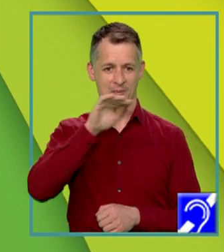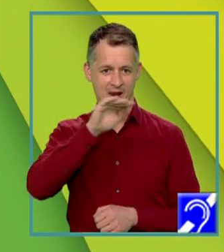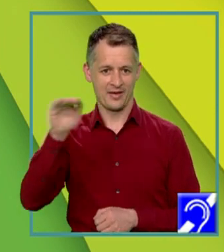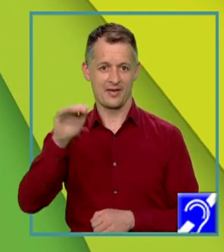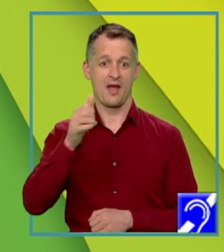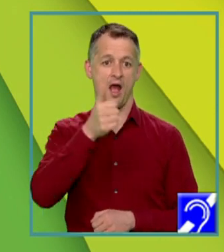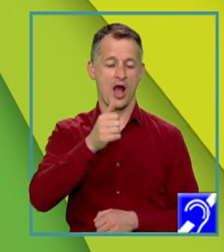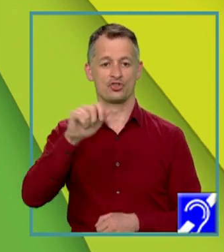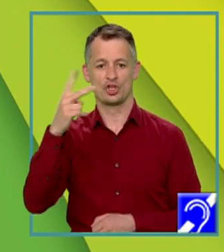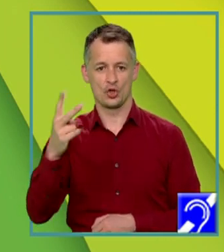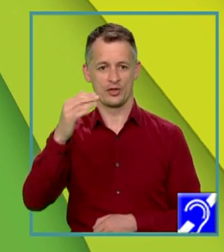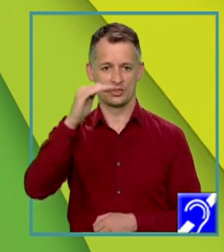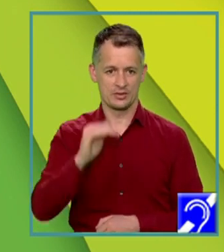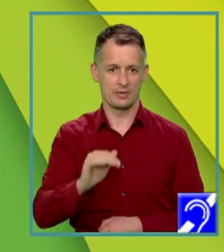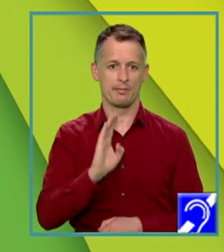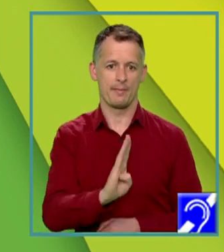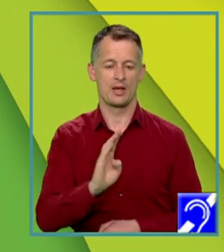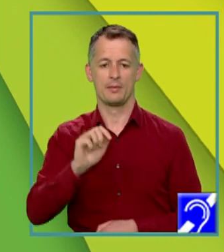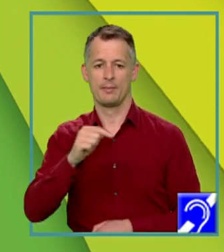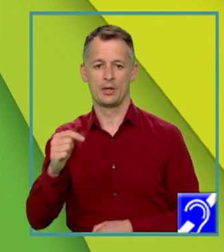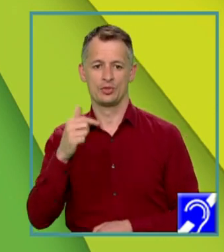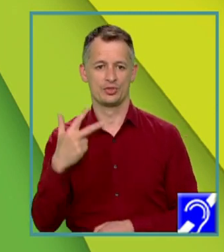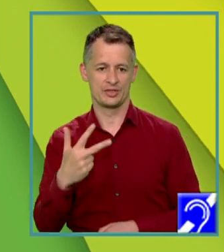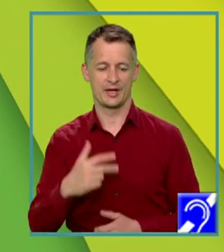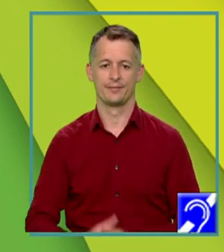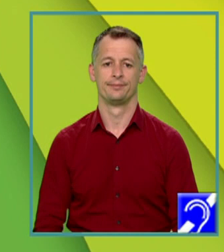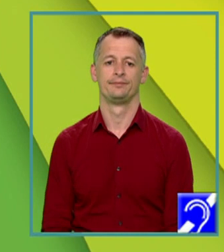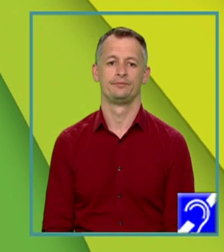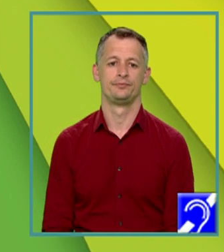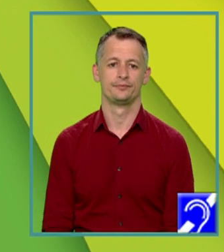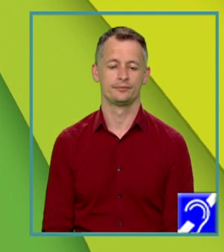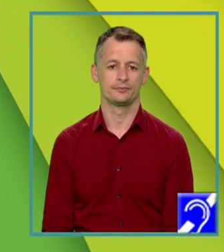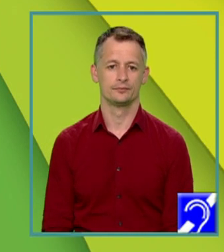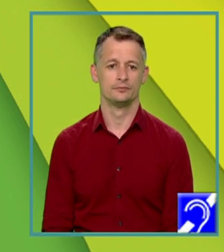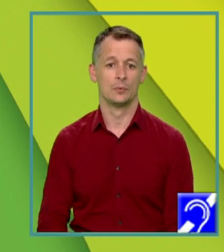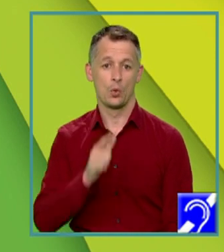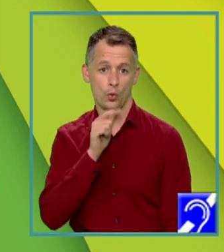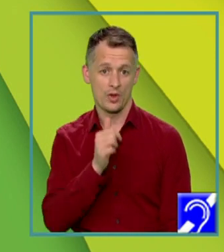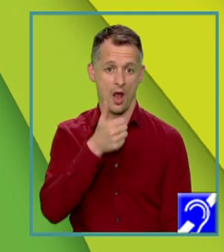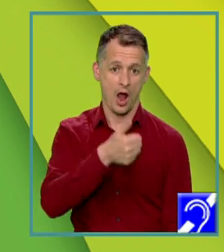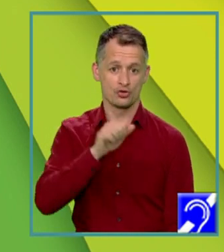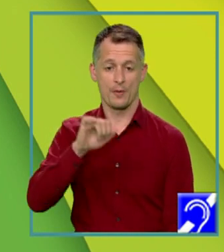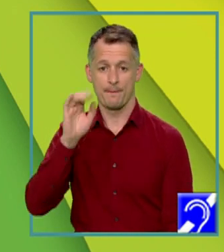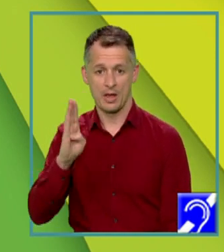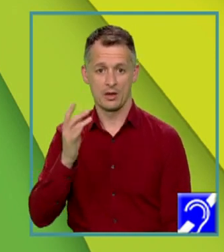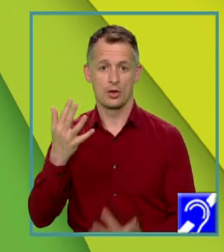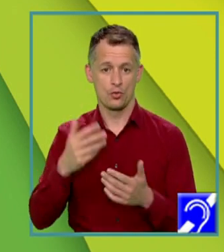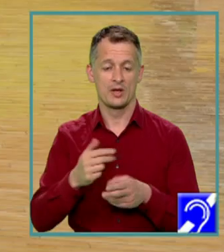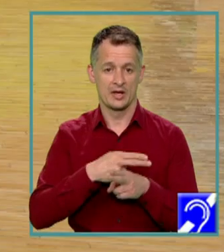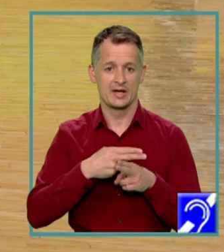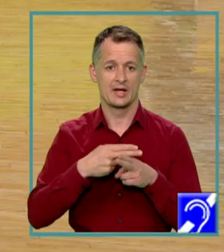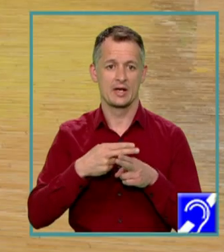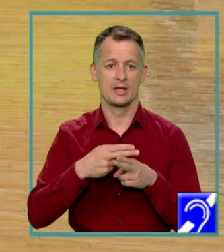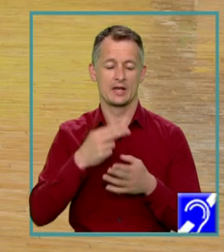prima linie elementele ei și doi și pe linia a doua elementele b și minus 3 unde a și b sunt numere reale